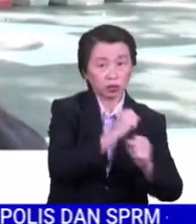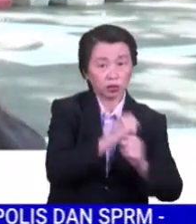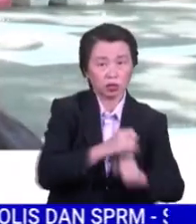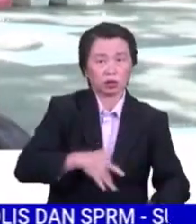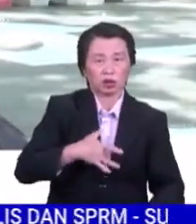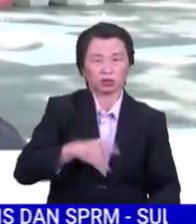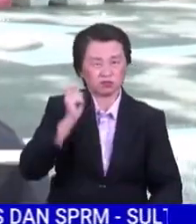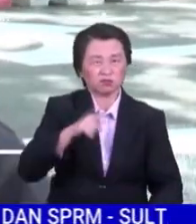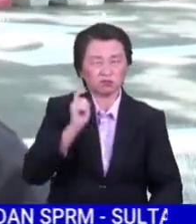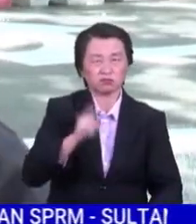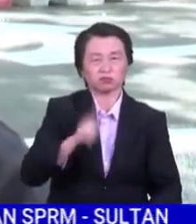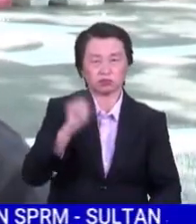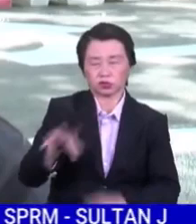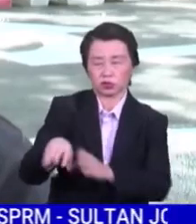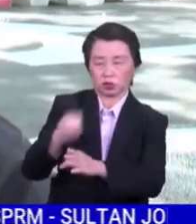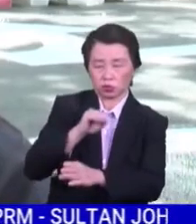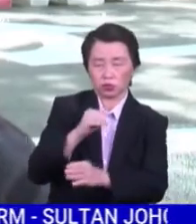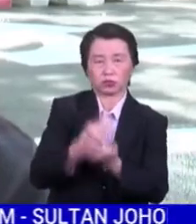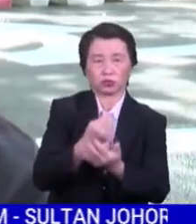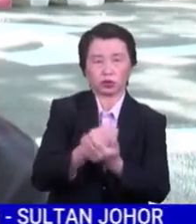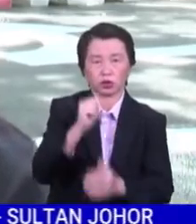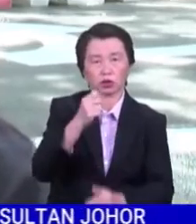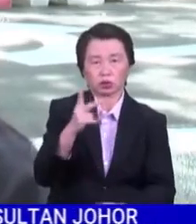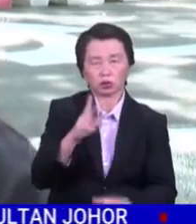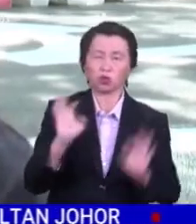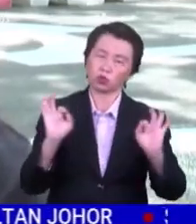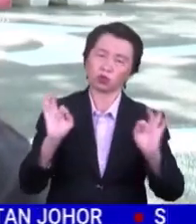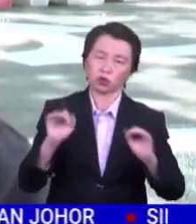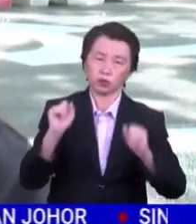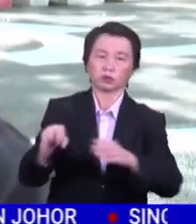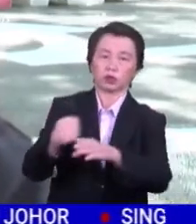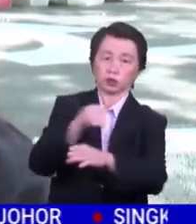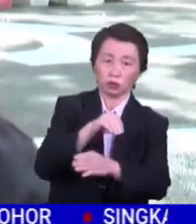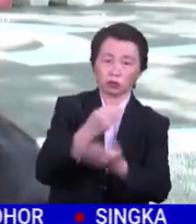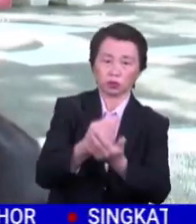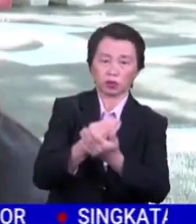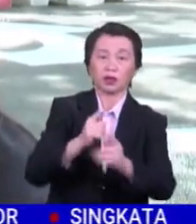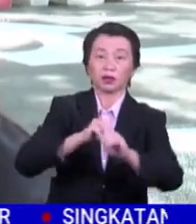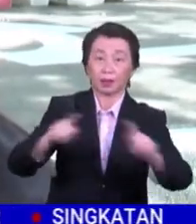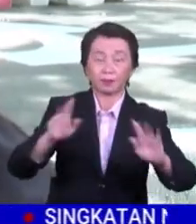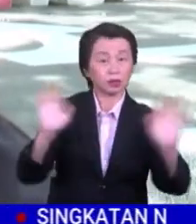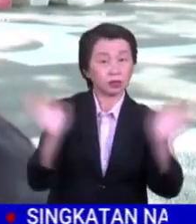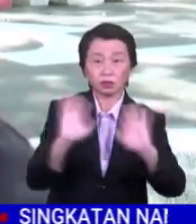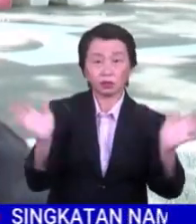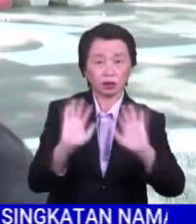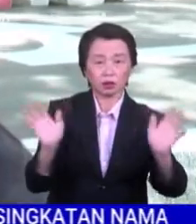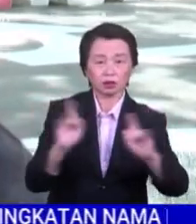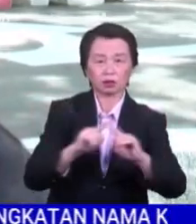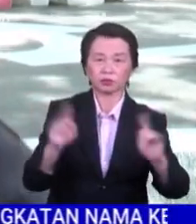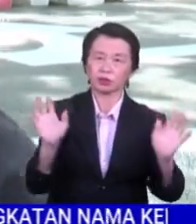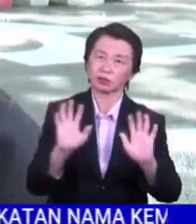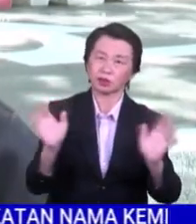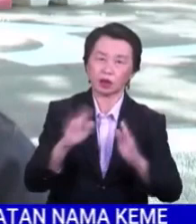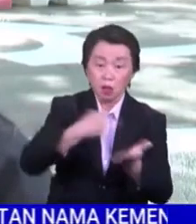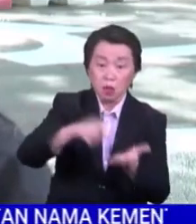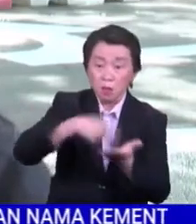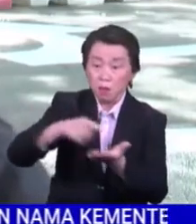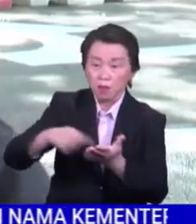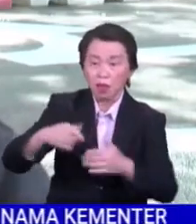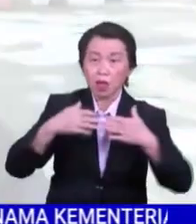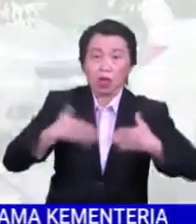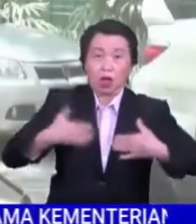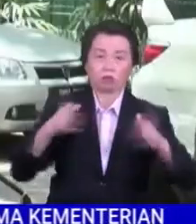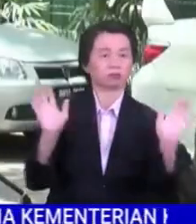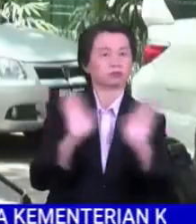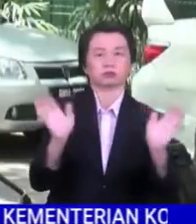ada keperluan untuk keluarkan, rasa okey mereka boleh keluarkan, tapi janganlah just spend macam tu je